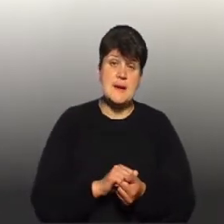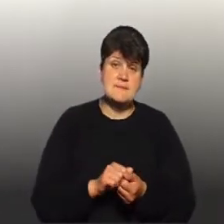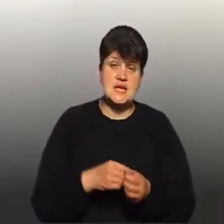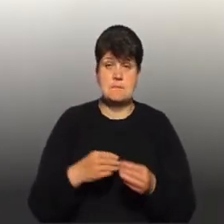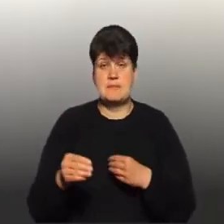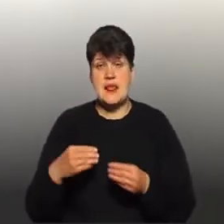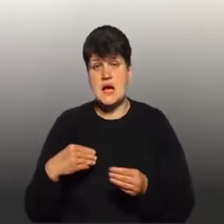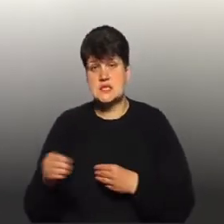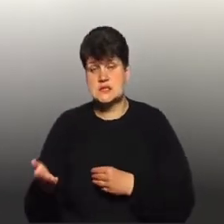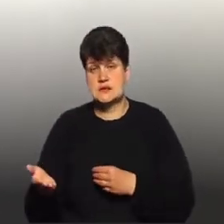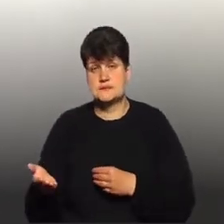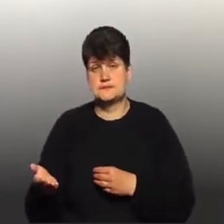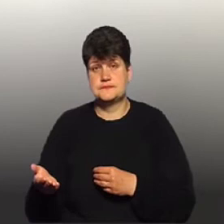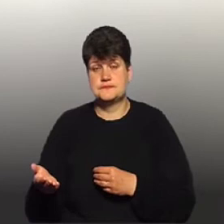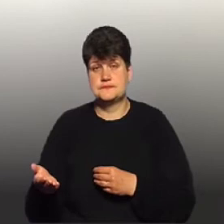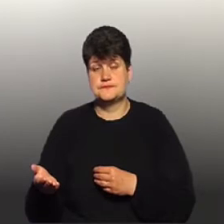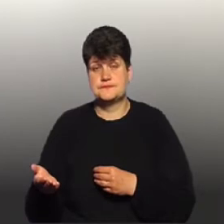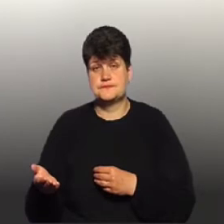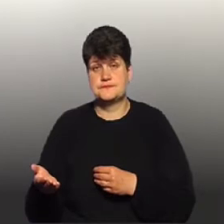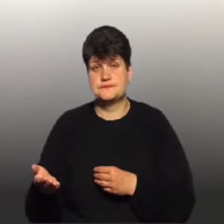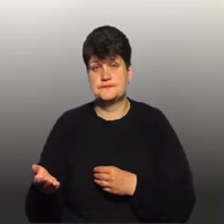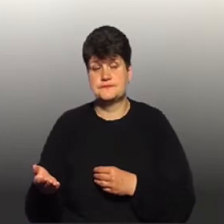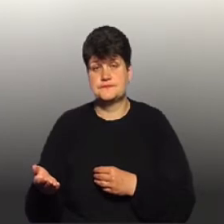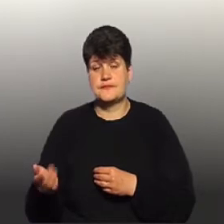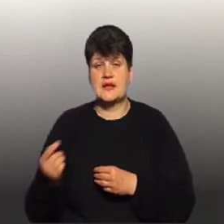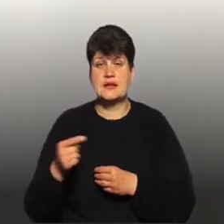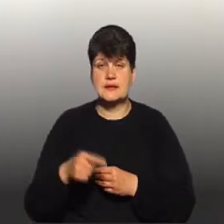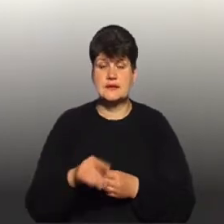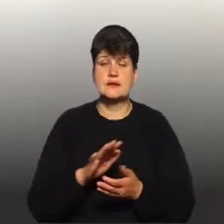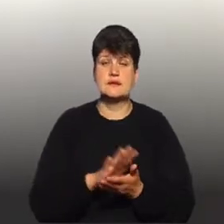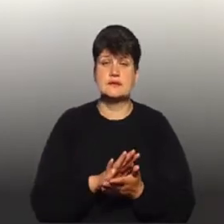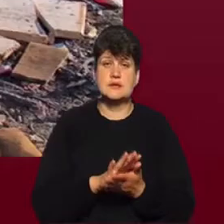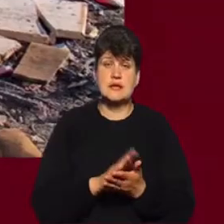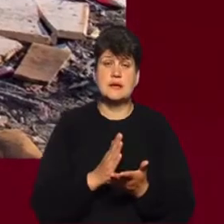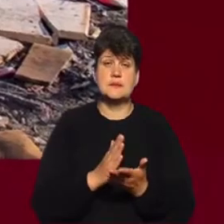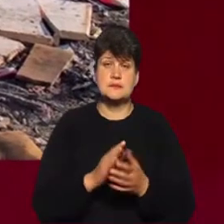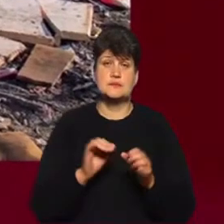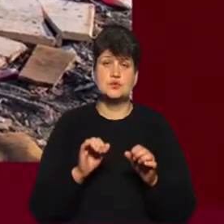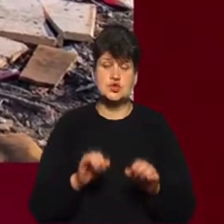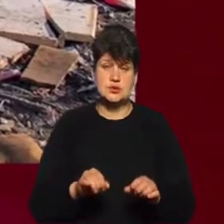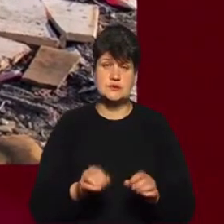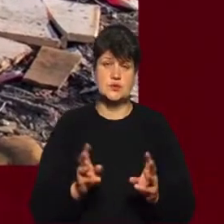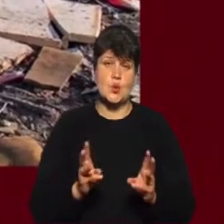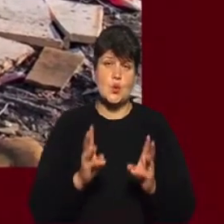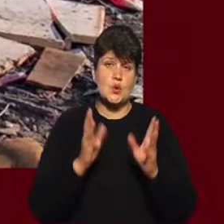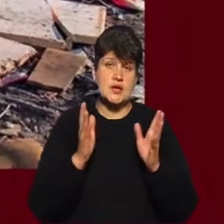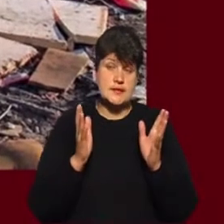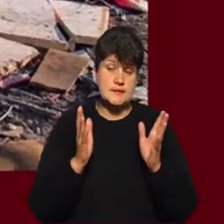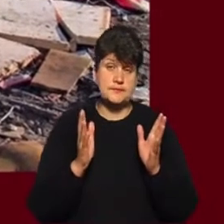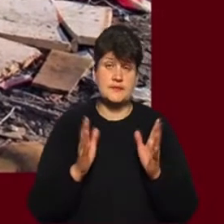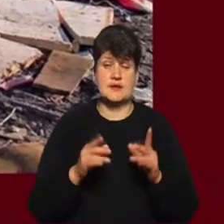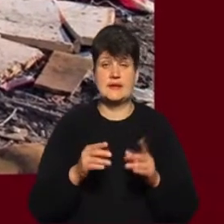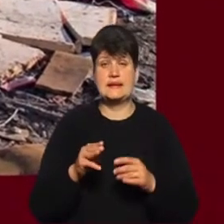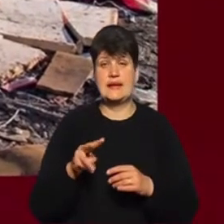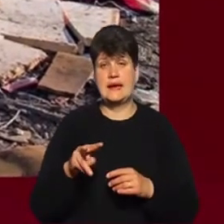це ті такі відходи, які мають здатність все ж таки горіти, так? Чи то тліти,